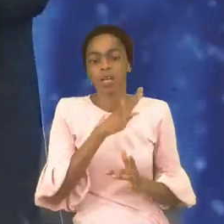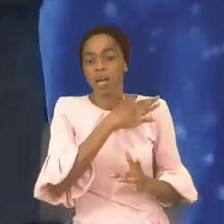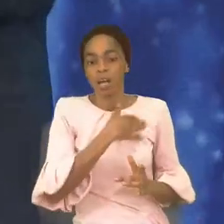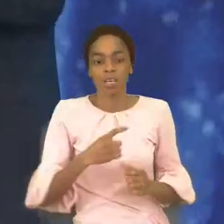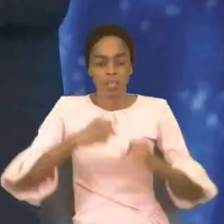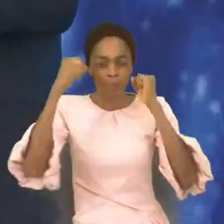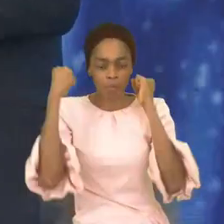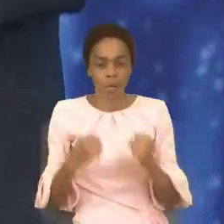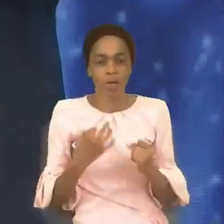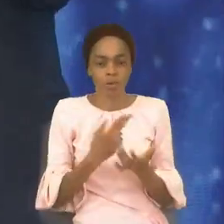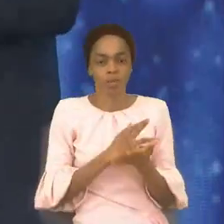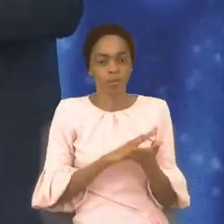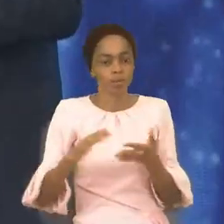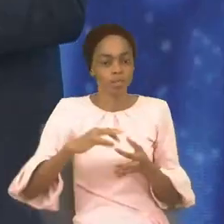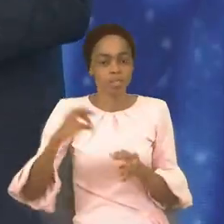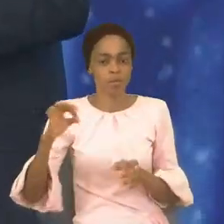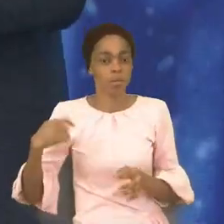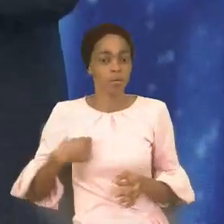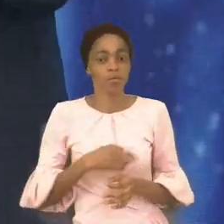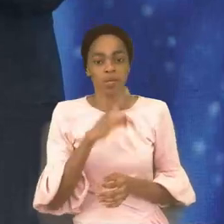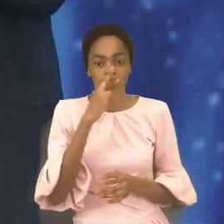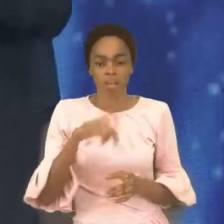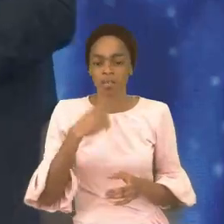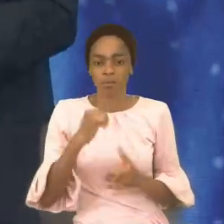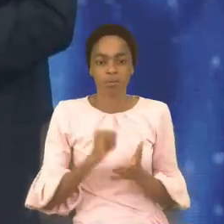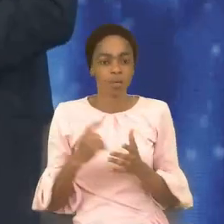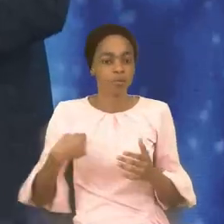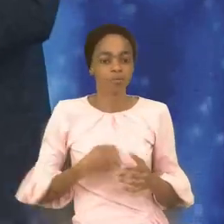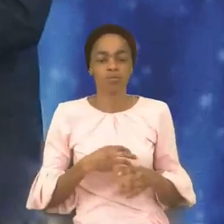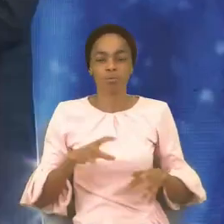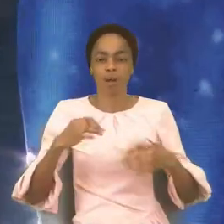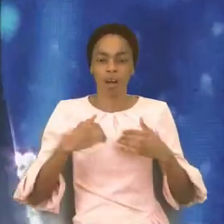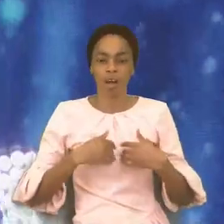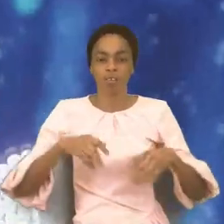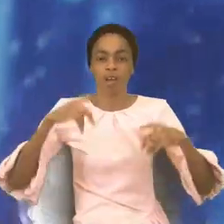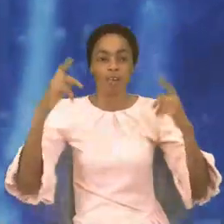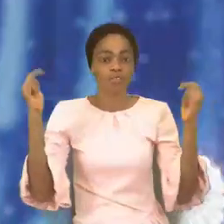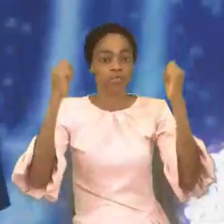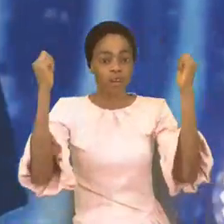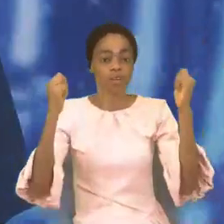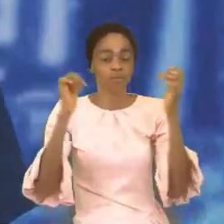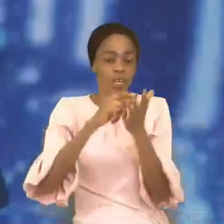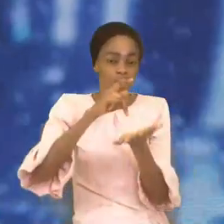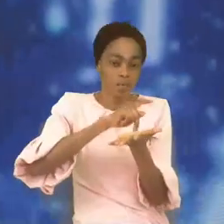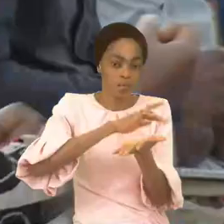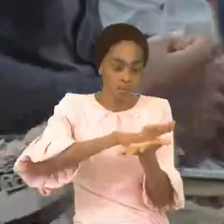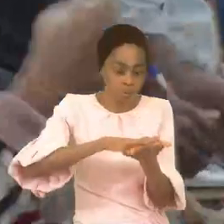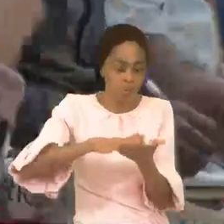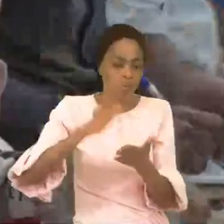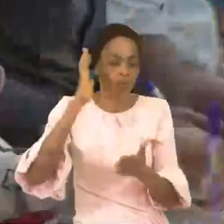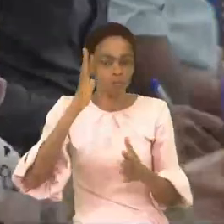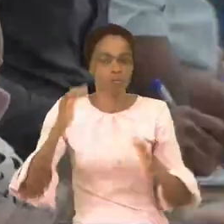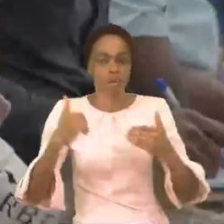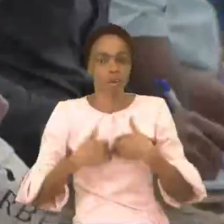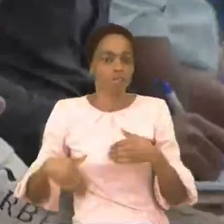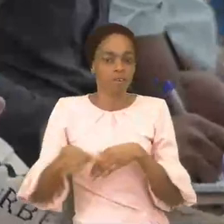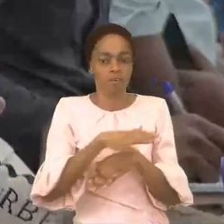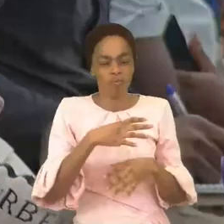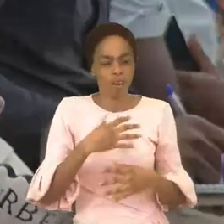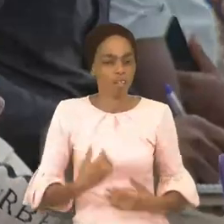Saint-Esprit. Et on nous dit, le triomphe du pur sur la fournaise